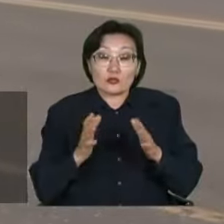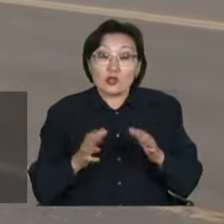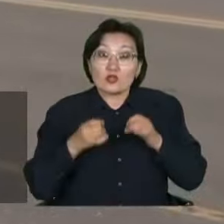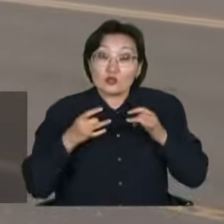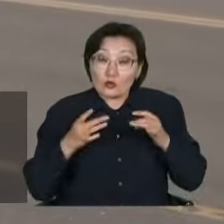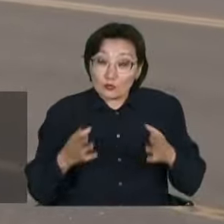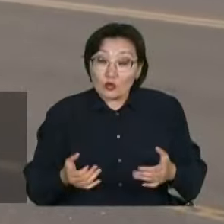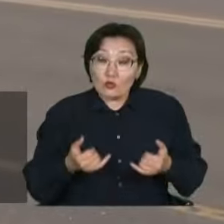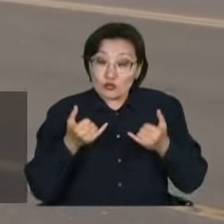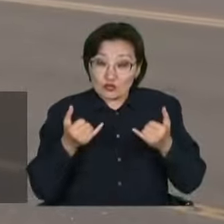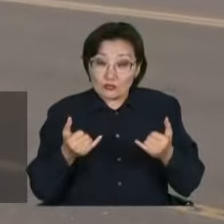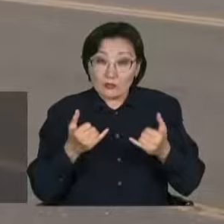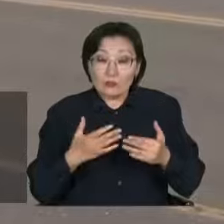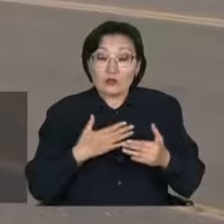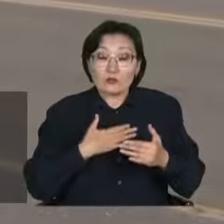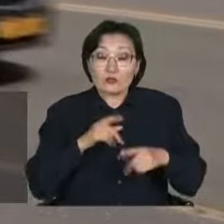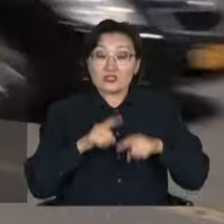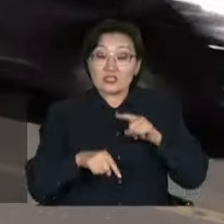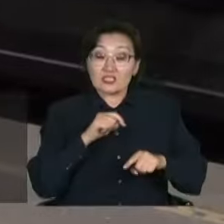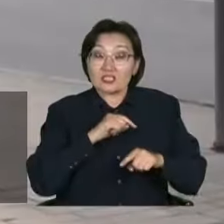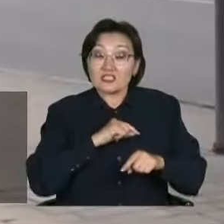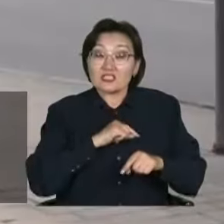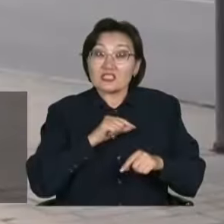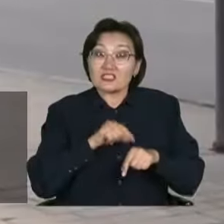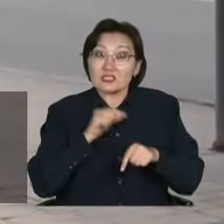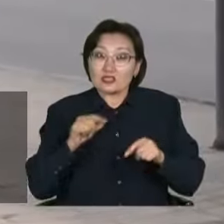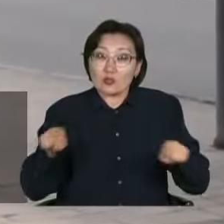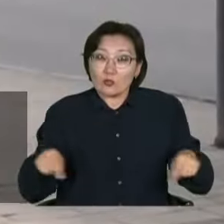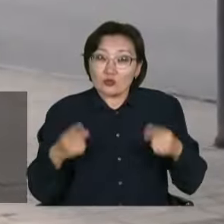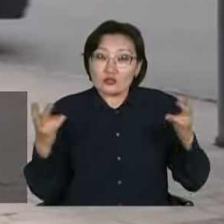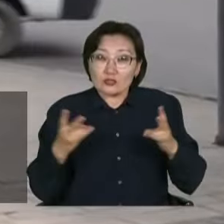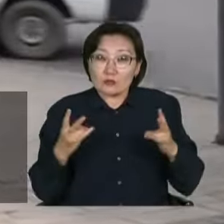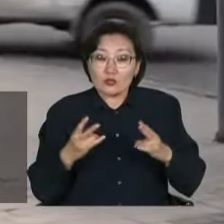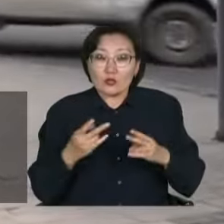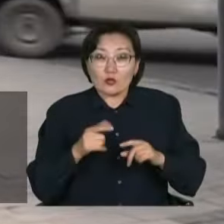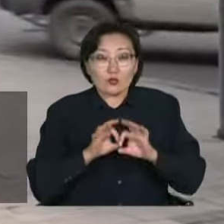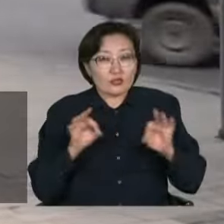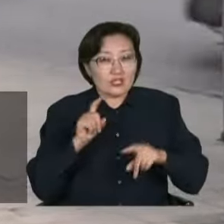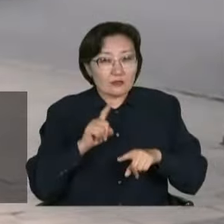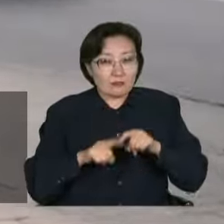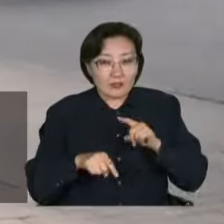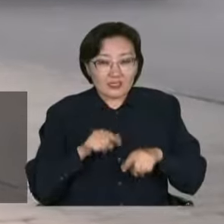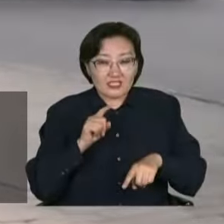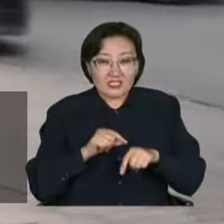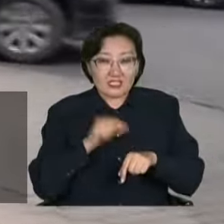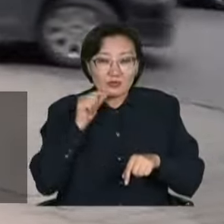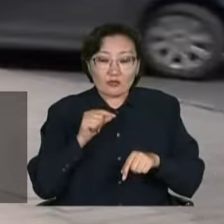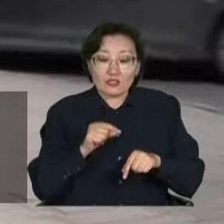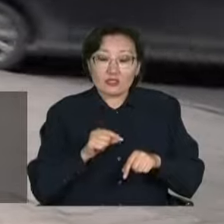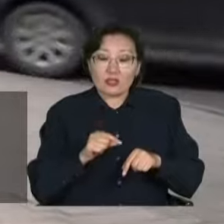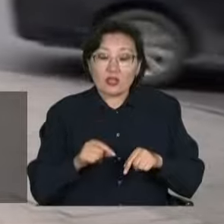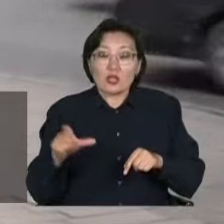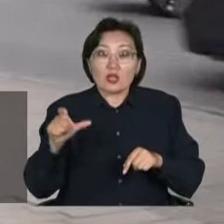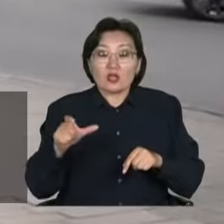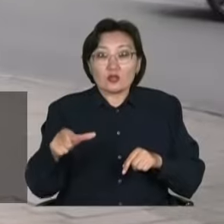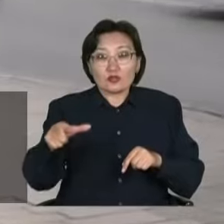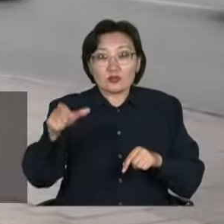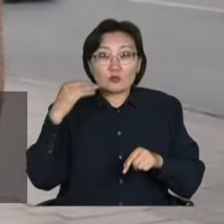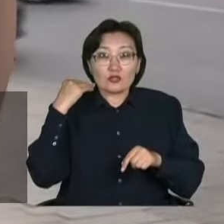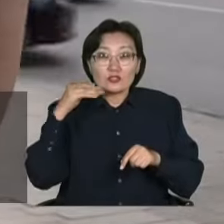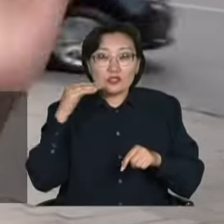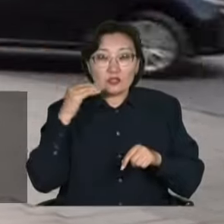үшін өзімізді патриоттық сезімді ояту үшін керек. Керемет қой, патриотизм өте әдемі. Өзі Турция қаласында, Турцияда